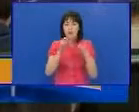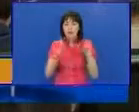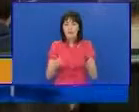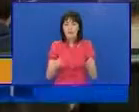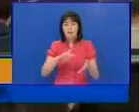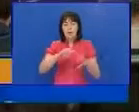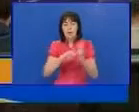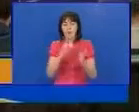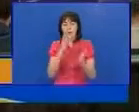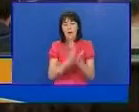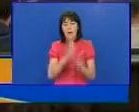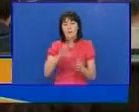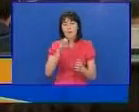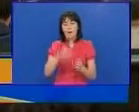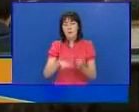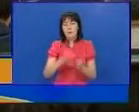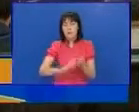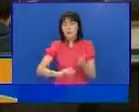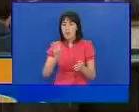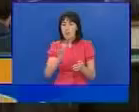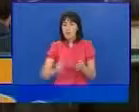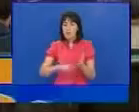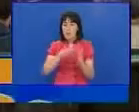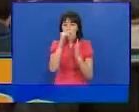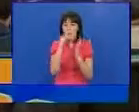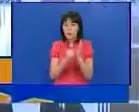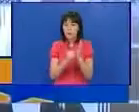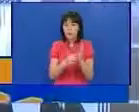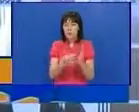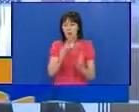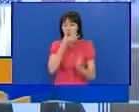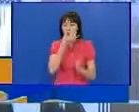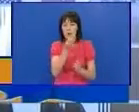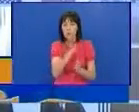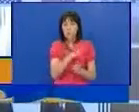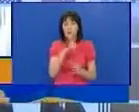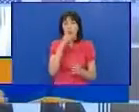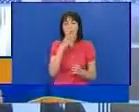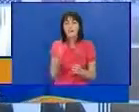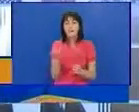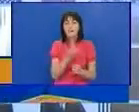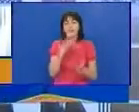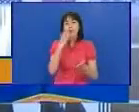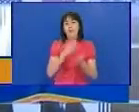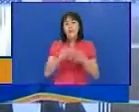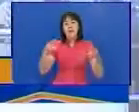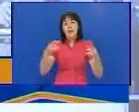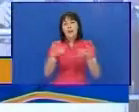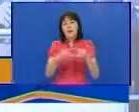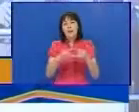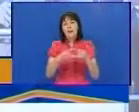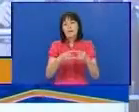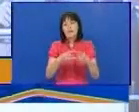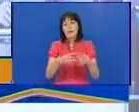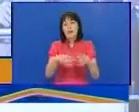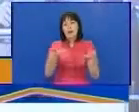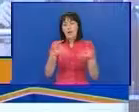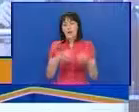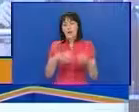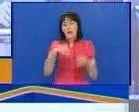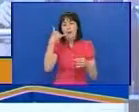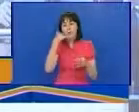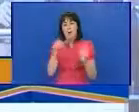Брифингте Сапарбек Тоқбаев журналистер тарапынан қойылған сауалдарға да жауап берді. Айта кетейік, тікелей эфирде өткен брифингтің бейне байланысына 6